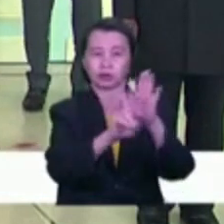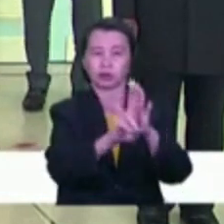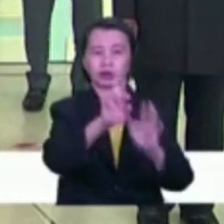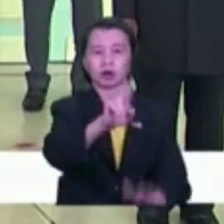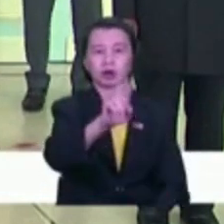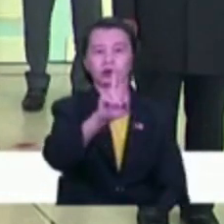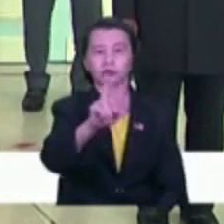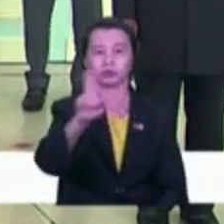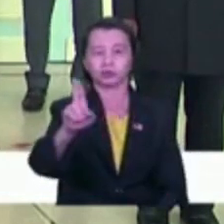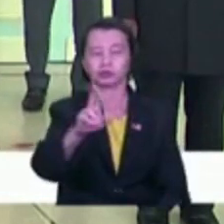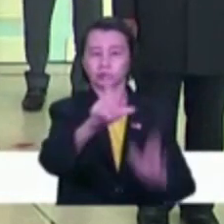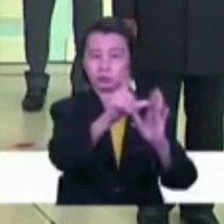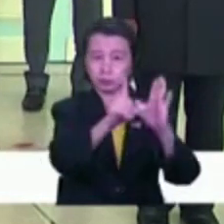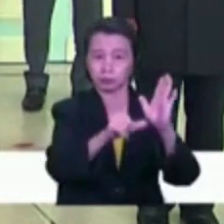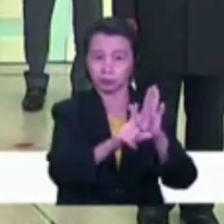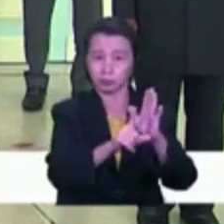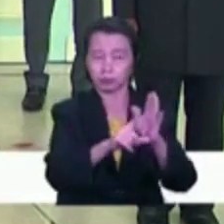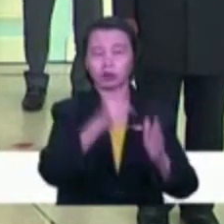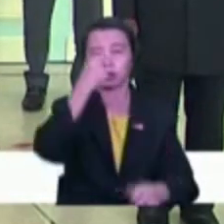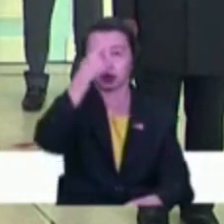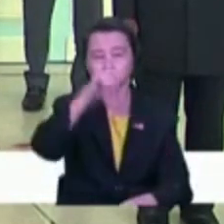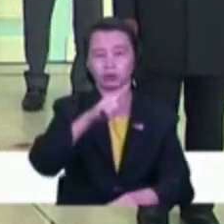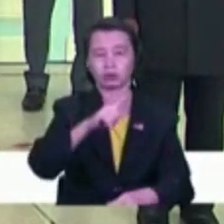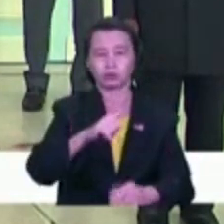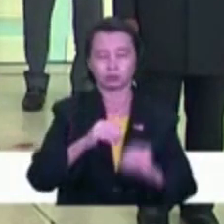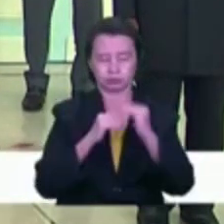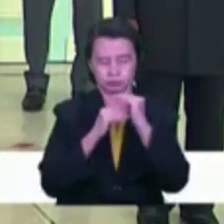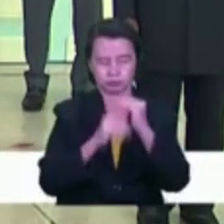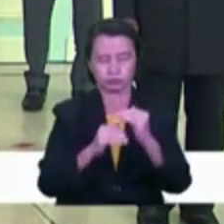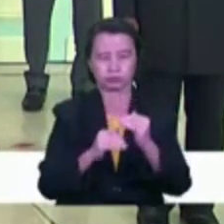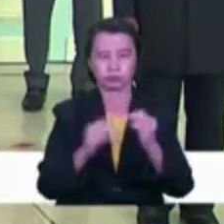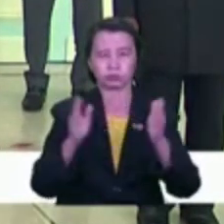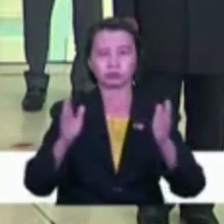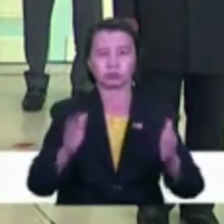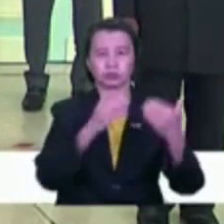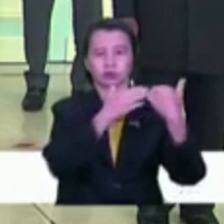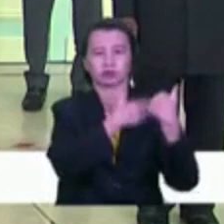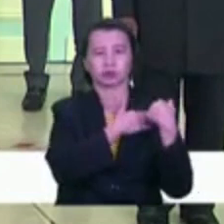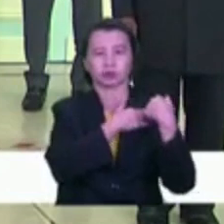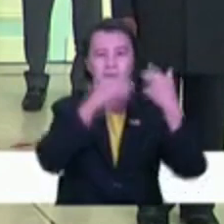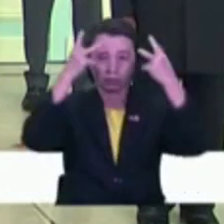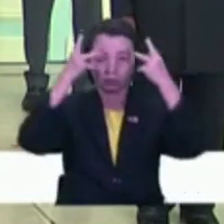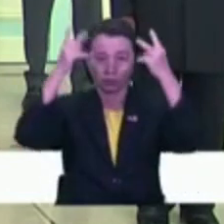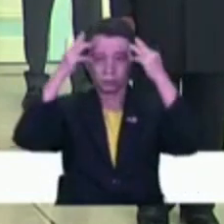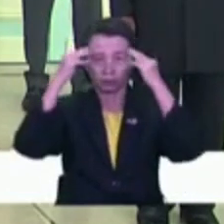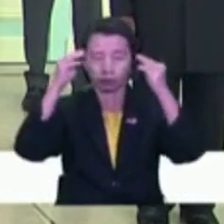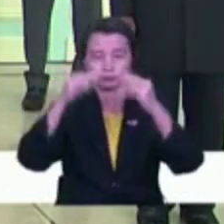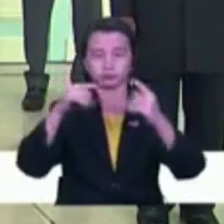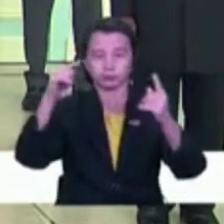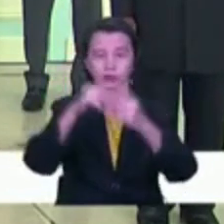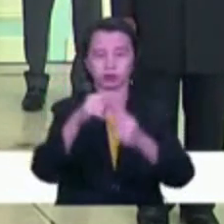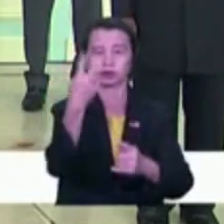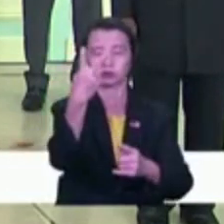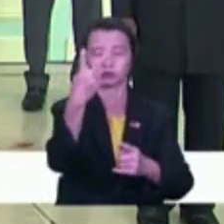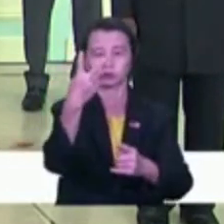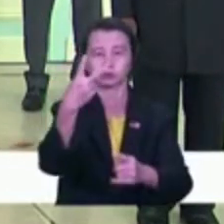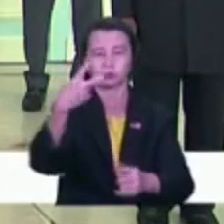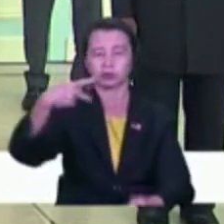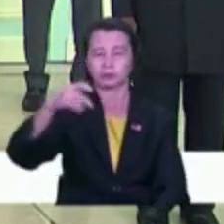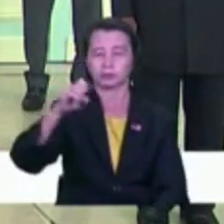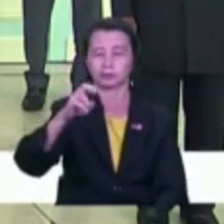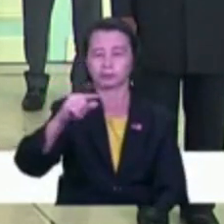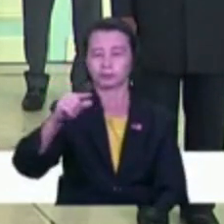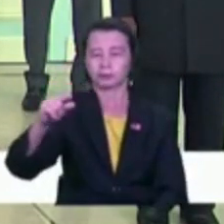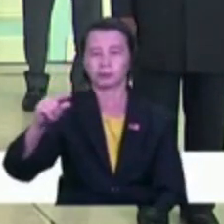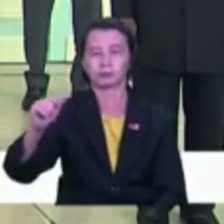pindahan perlembagaan untuk menghangatkan tempoh jawatan Perdana Menteri kepada dua pegas saja